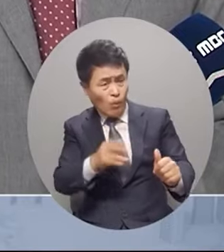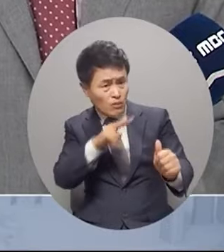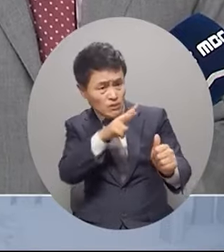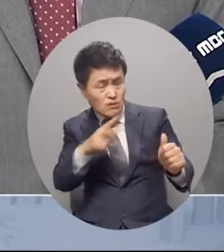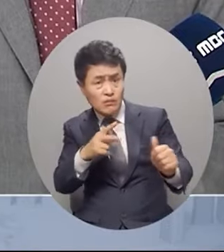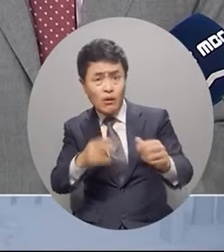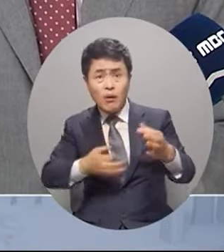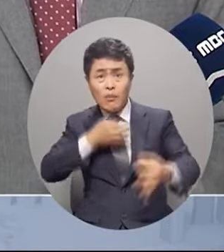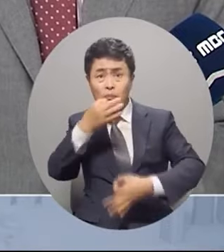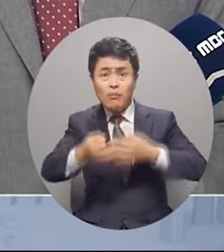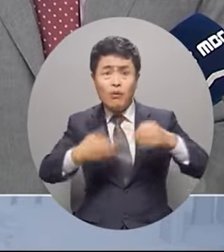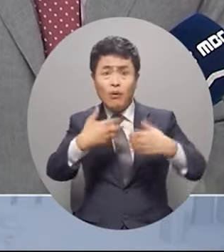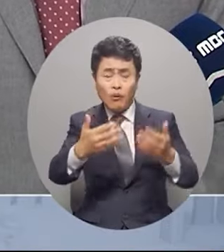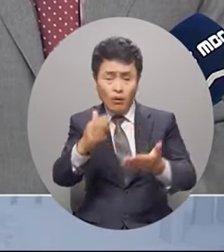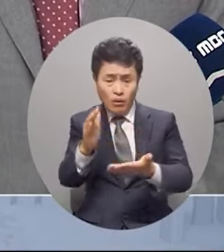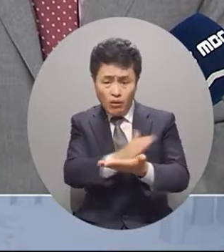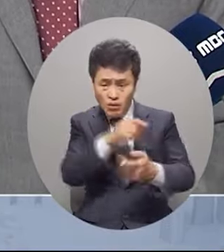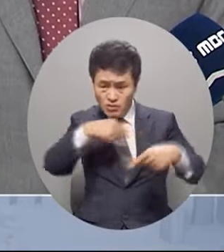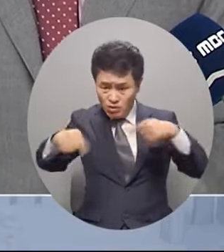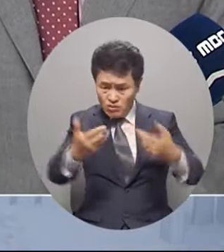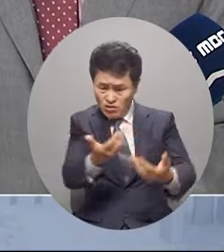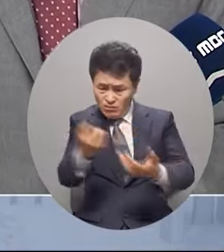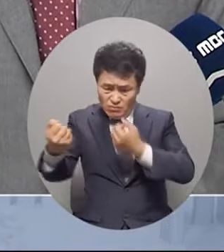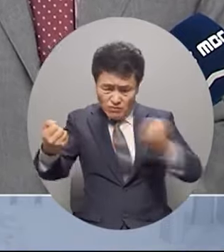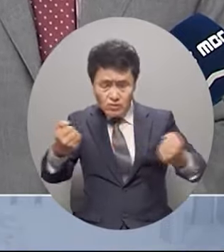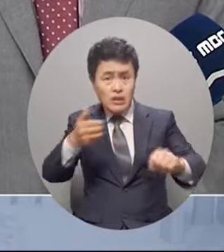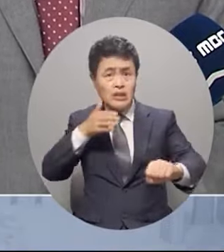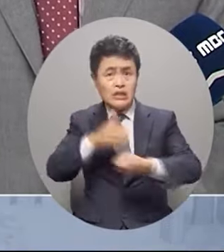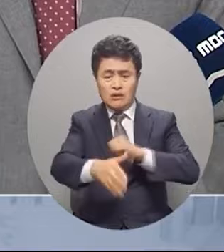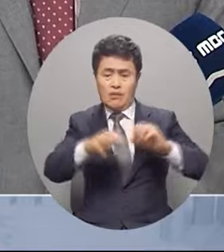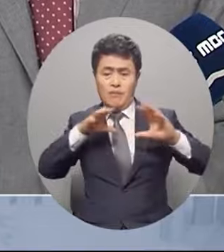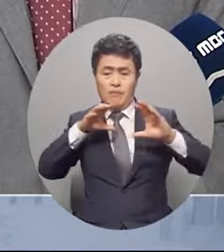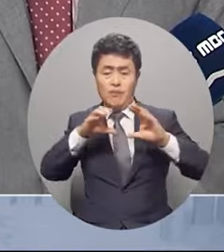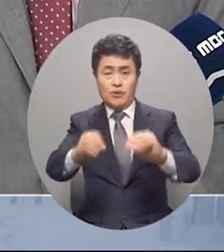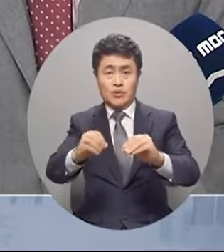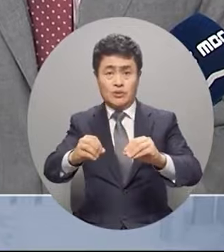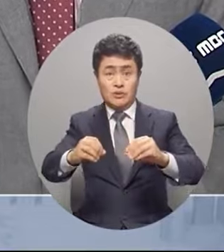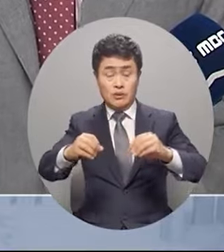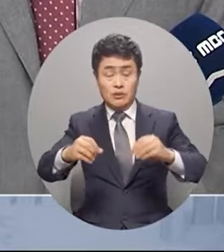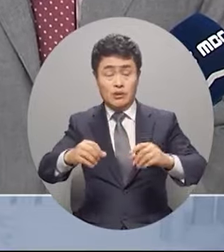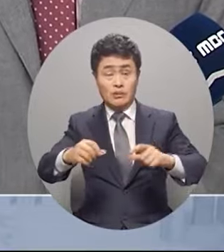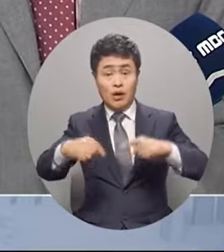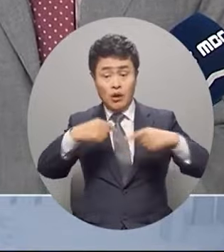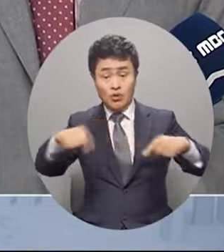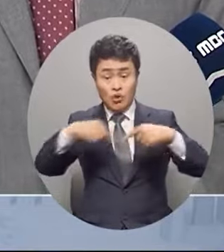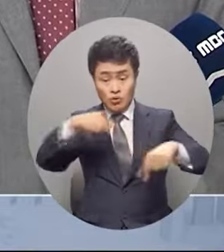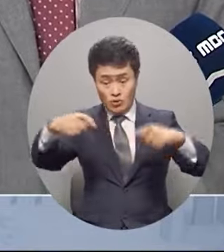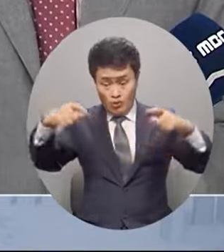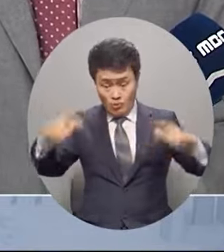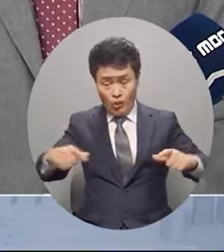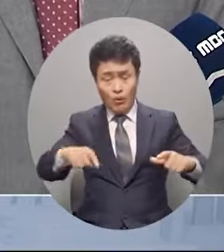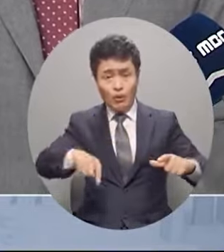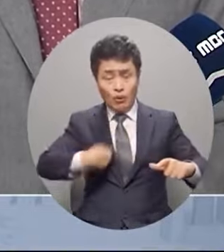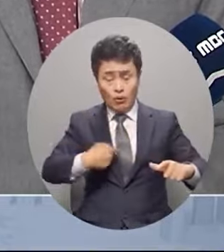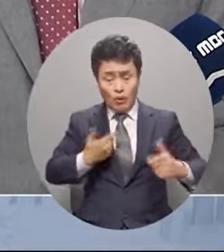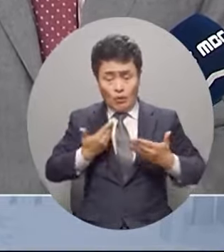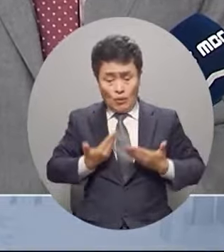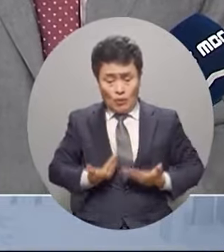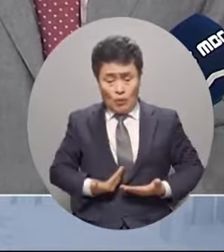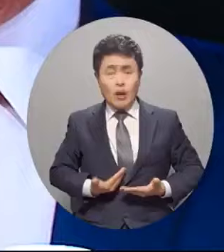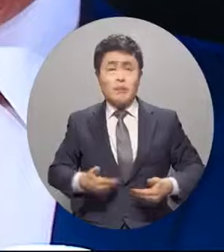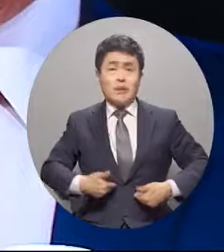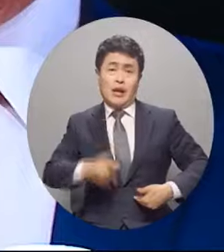퍼붓는 분열의 정치를 이젠 멈춰야 한다는 정치권의 자성론도 나오고 있습니다 아 바이든 캠프